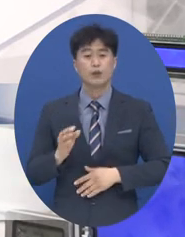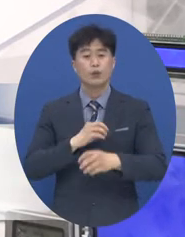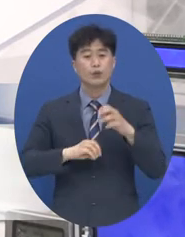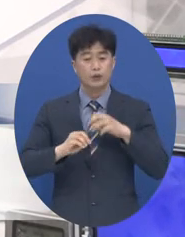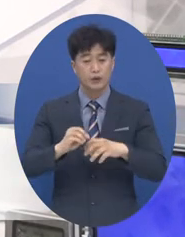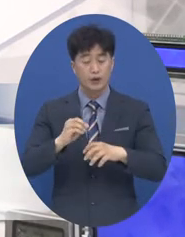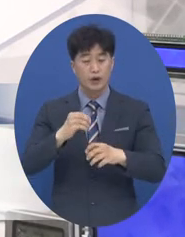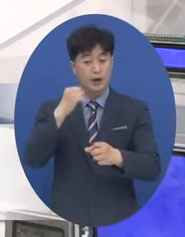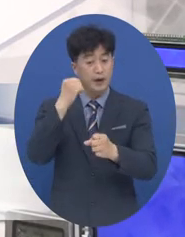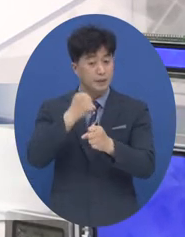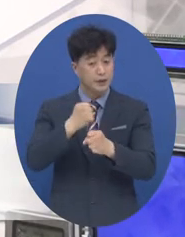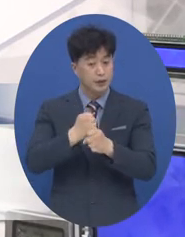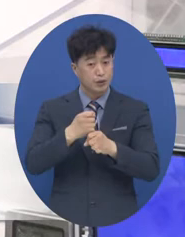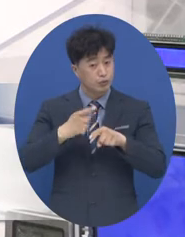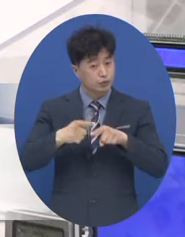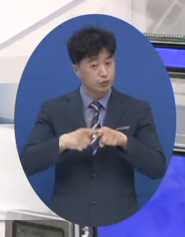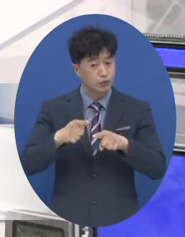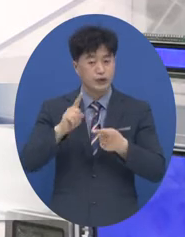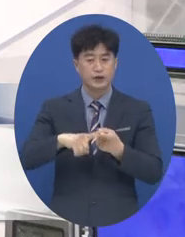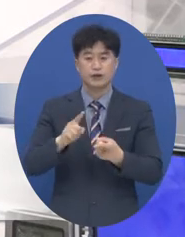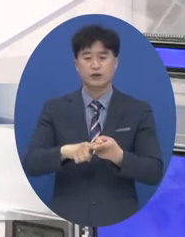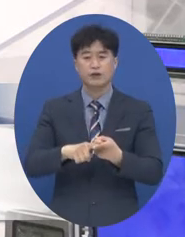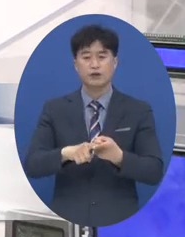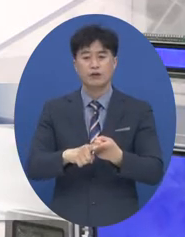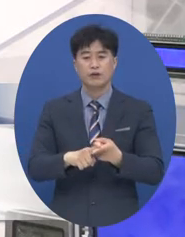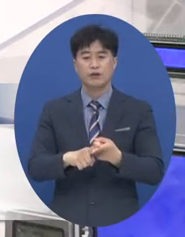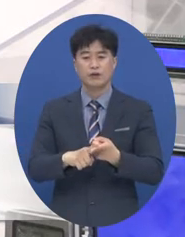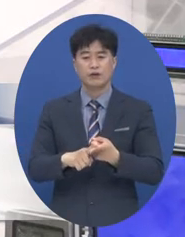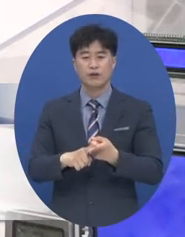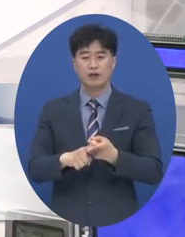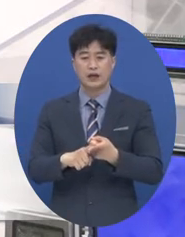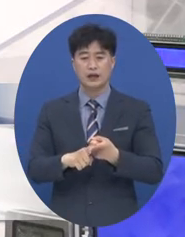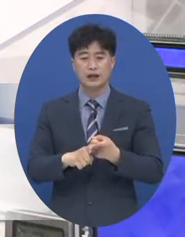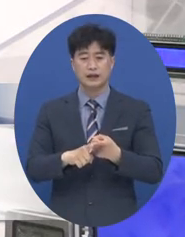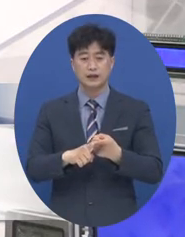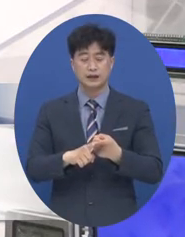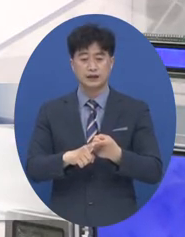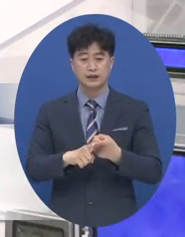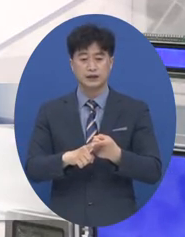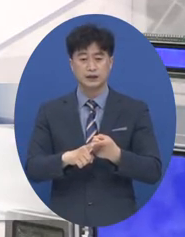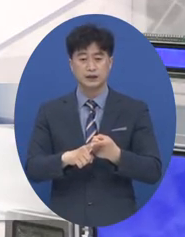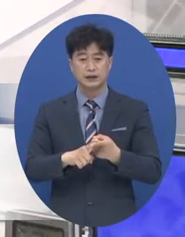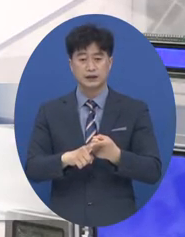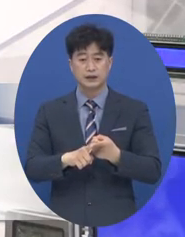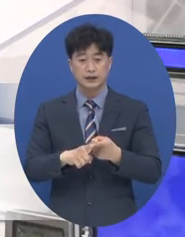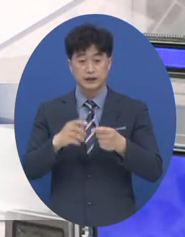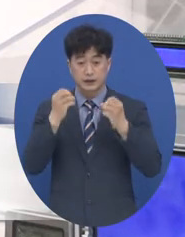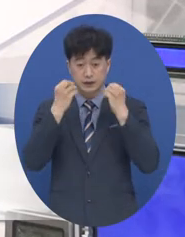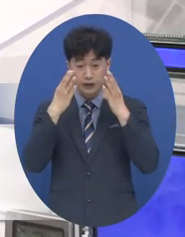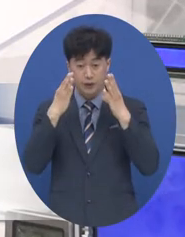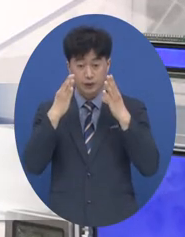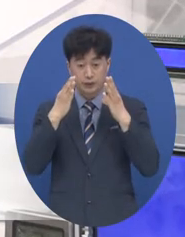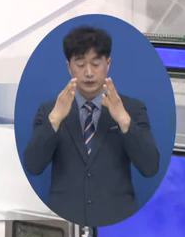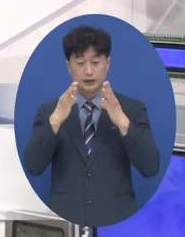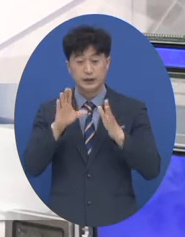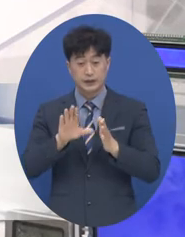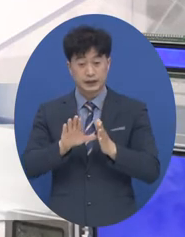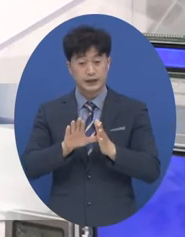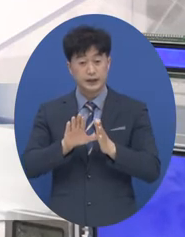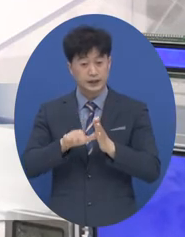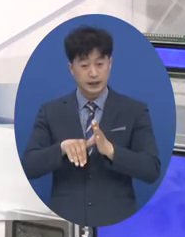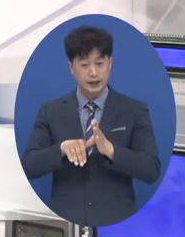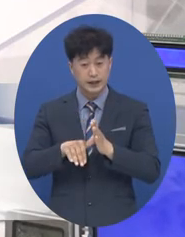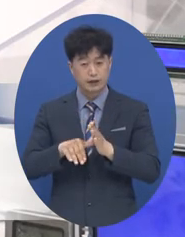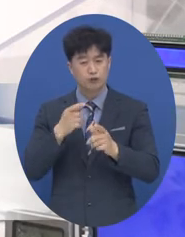있어도 오히려 더 개발이나 분석 쪽에 대해서는 그 실시간에 신세대적인 트렌드가 더